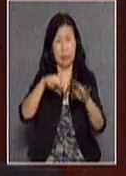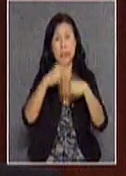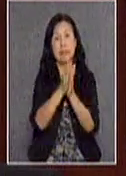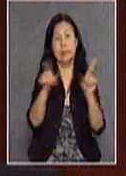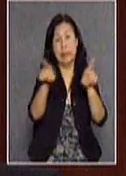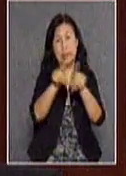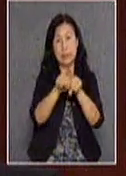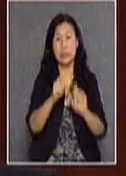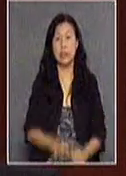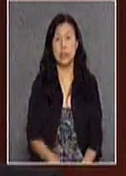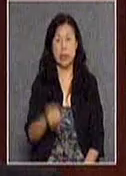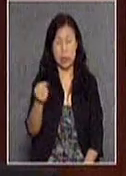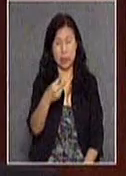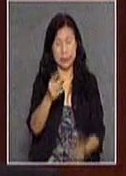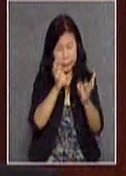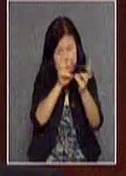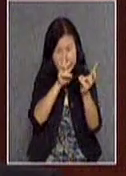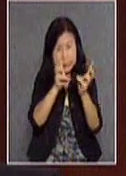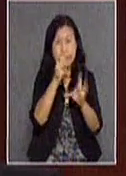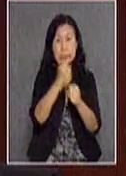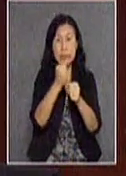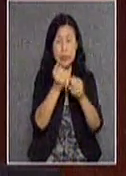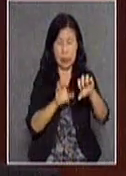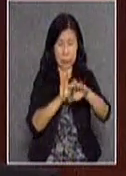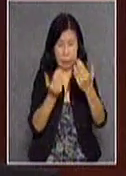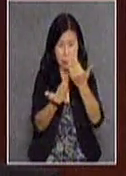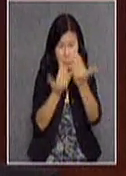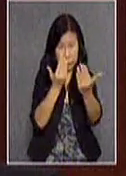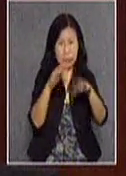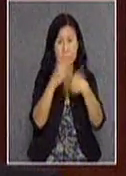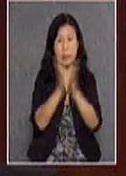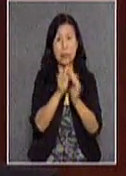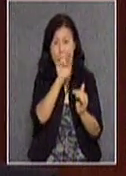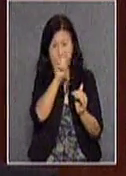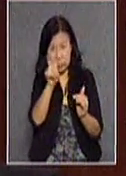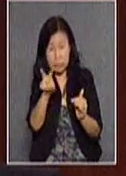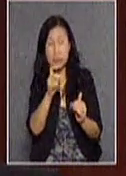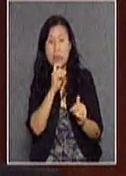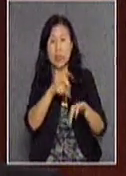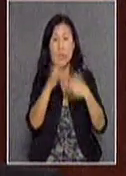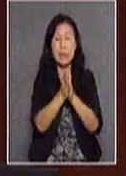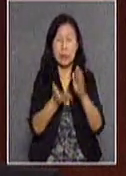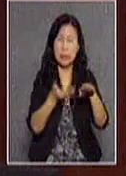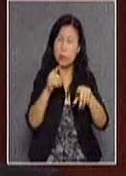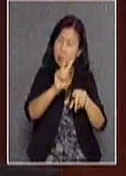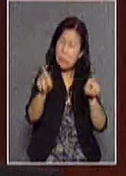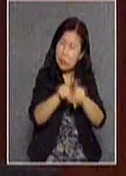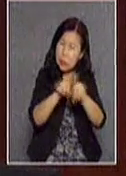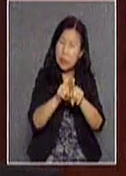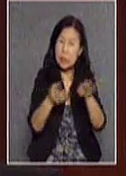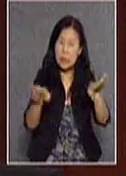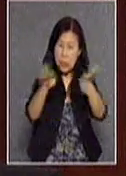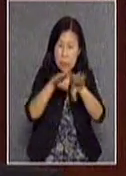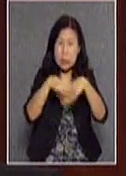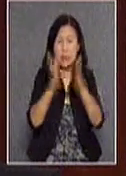然，如果我們再做得仔細一點，事先可以看一看有沒有些重疊了的，就可以跟陳志全